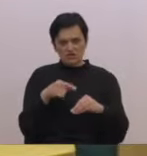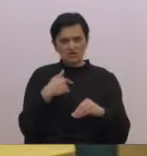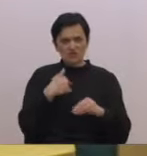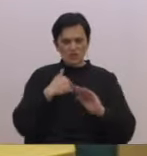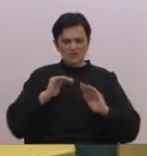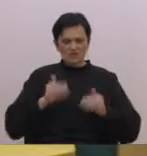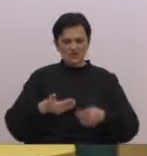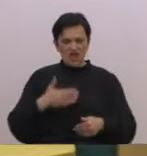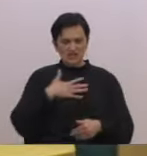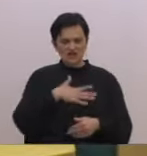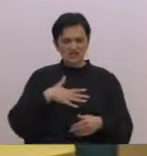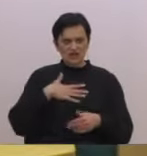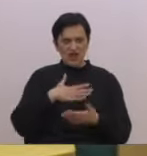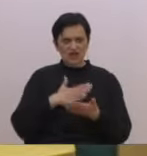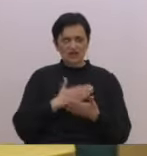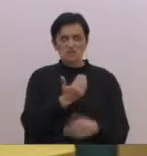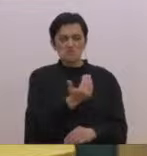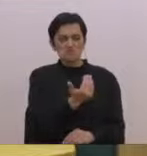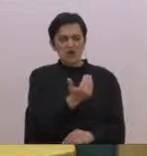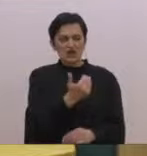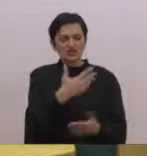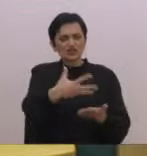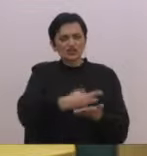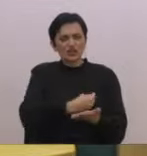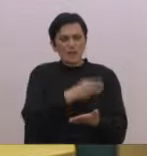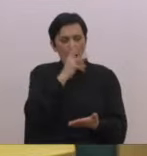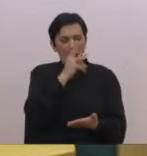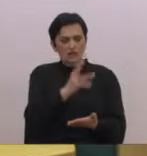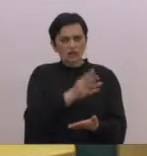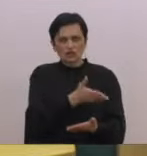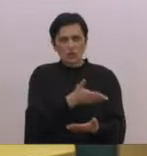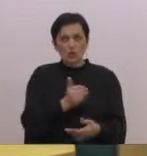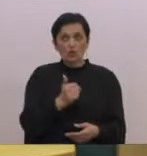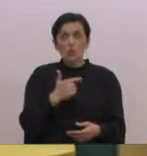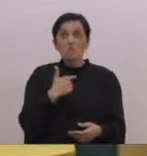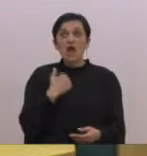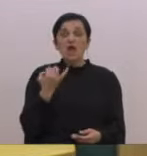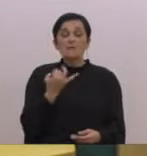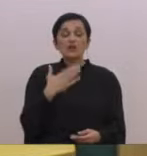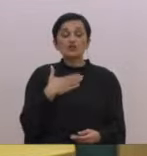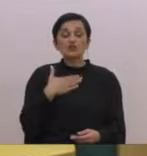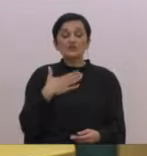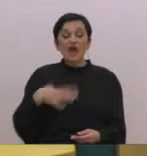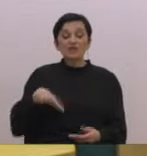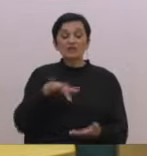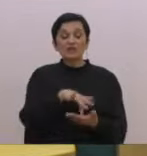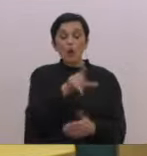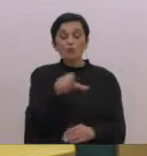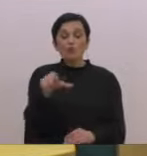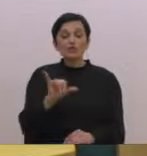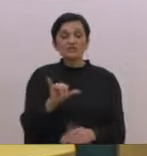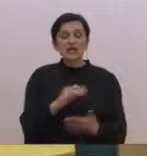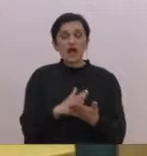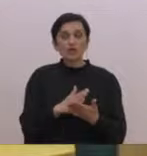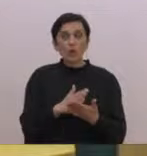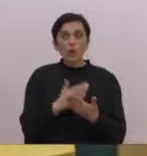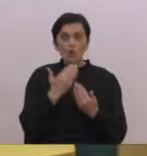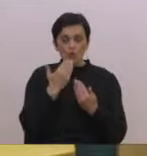pus, pirpida pe geobnevit, mati, șemusavalida, anazgaureba, da. Mie mă interesează, ce-i nicio etnis mokhalakhebs adaria? Da,